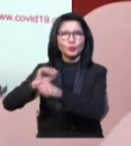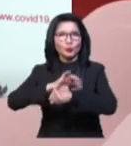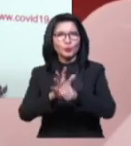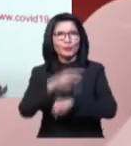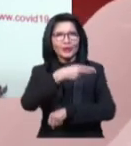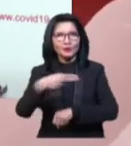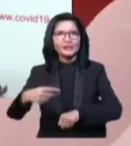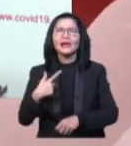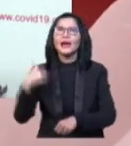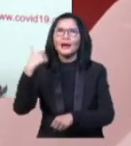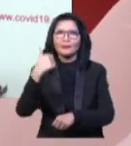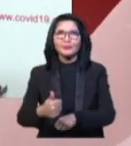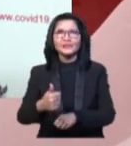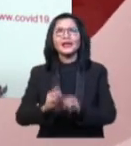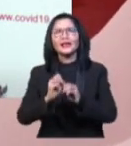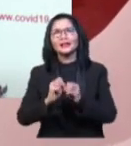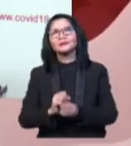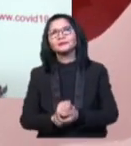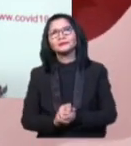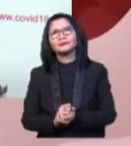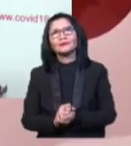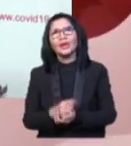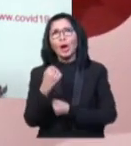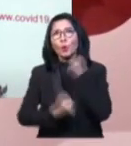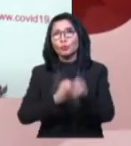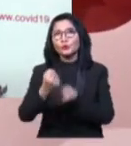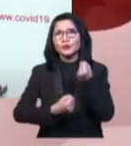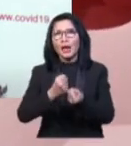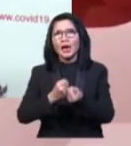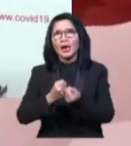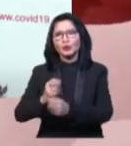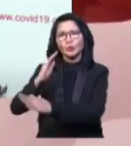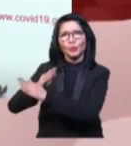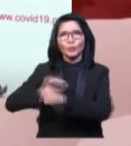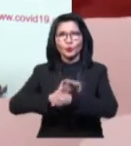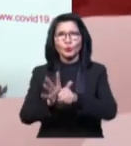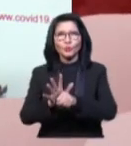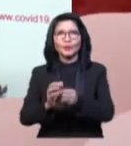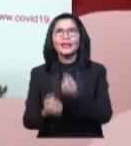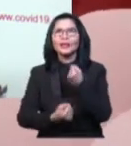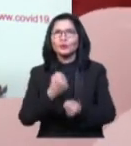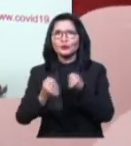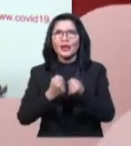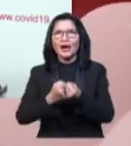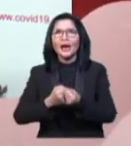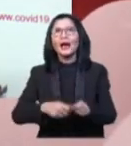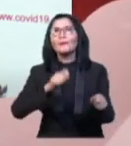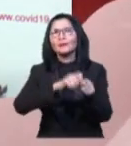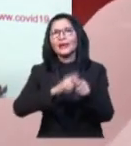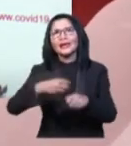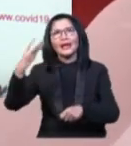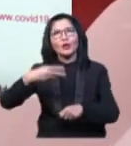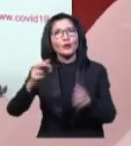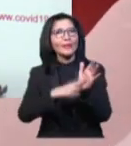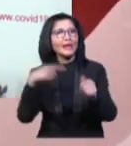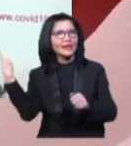COVID-19 di tanah air bisa menemui titik terang. Ikhtiar melawan penyebaran pandemi COVID-19 dan usaha pemulihan ekonomi nasional yang